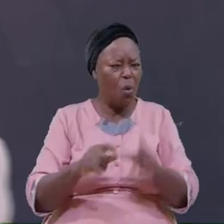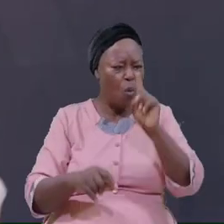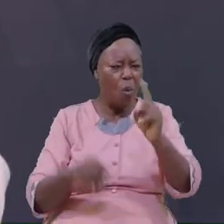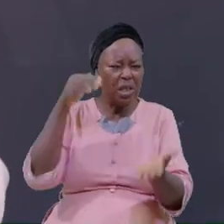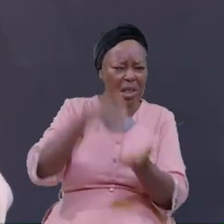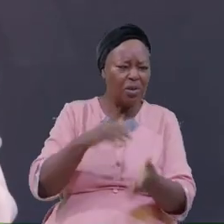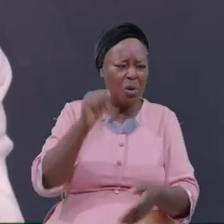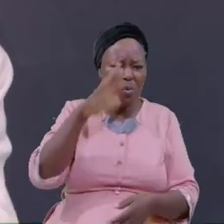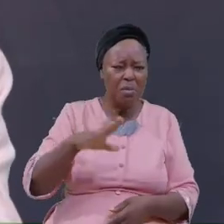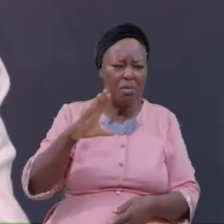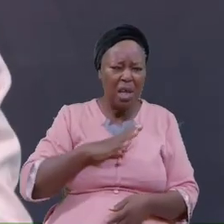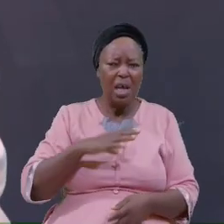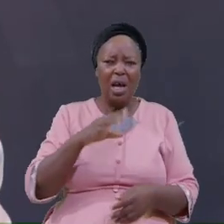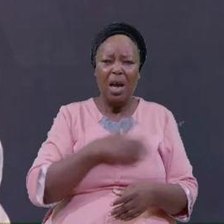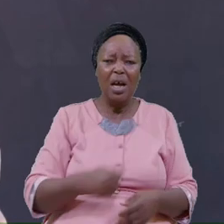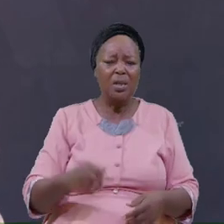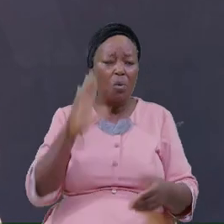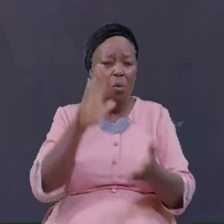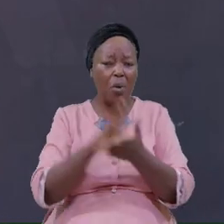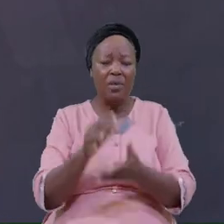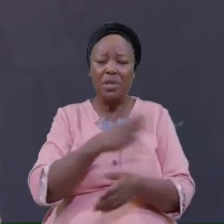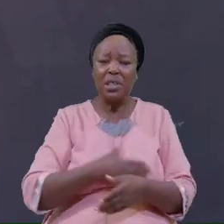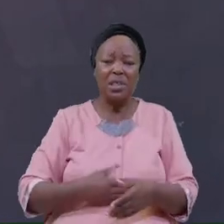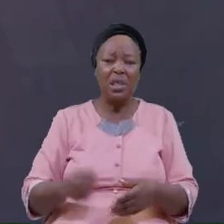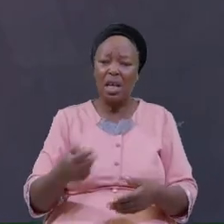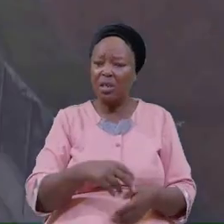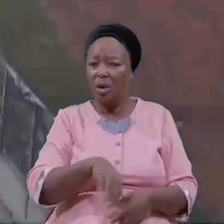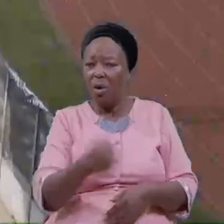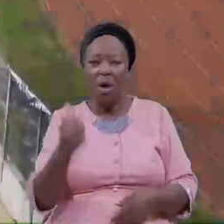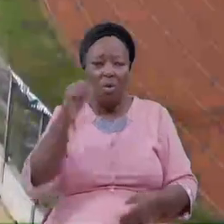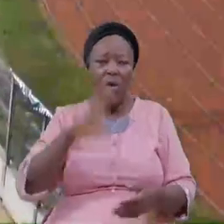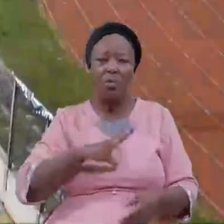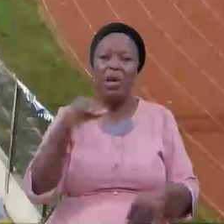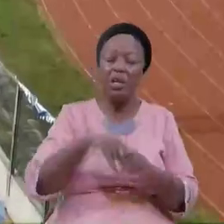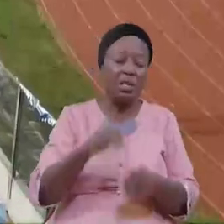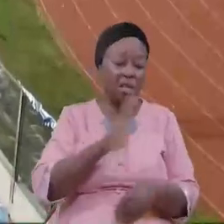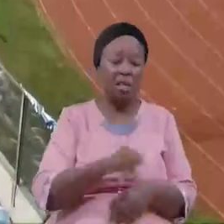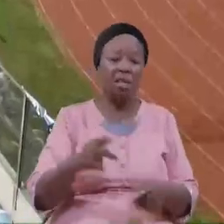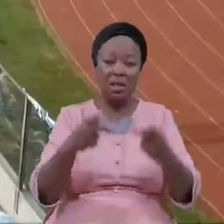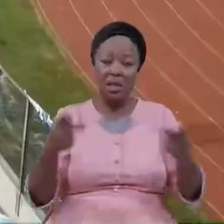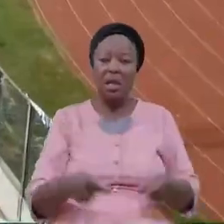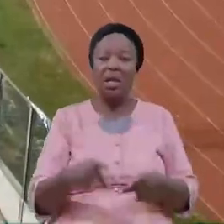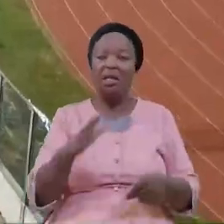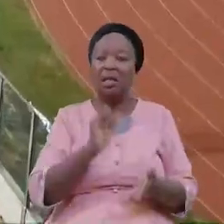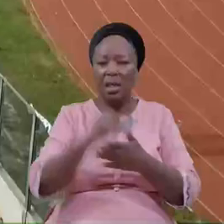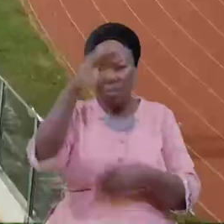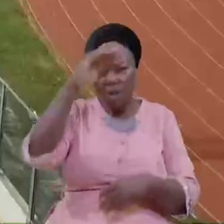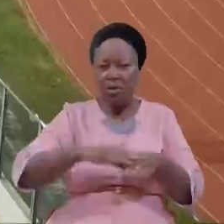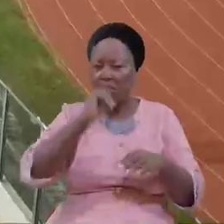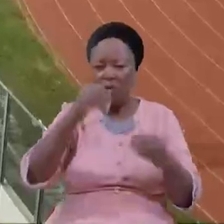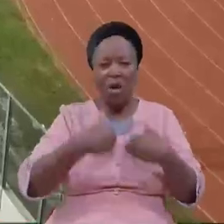and concubines in his palace. That man did not have a pure heart. Et Salomon, dans son cœur, était